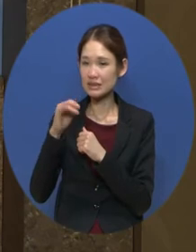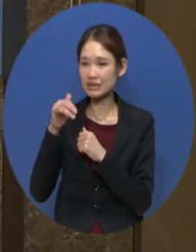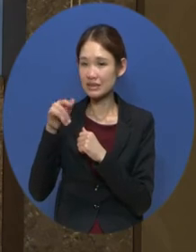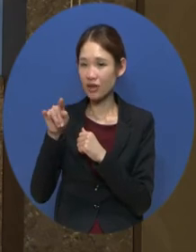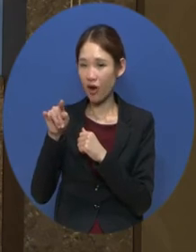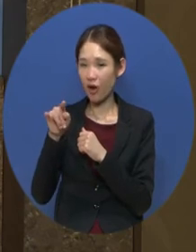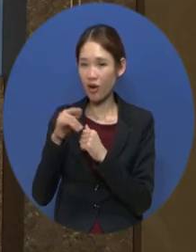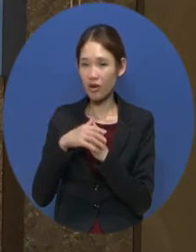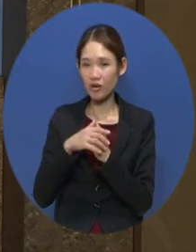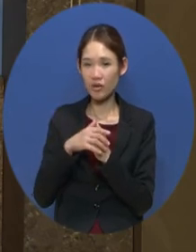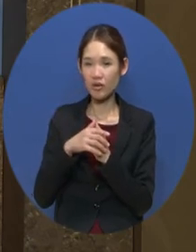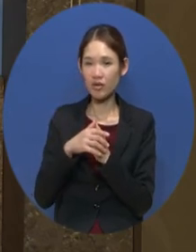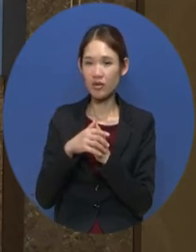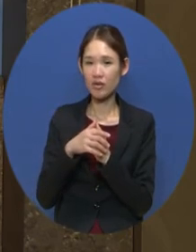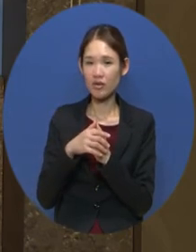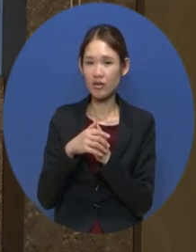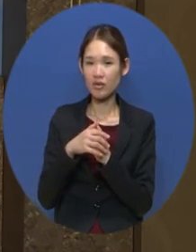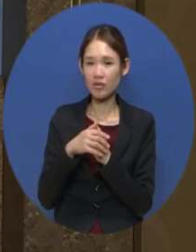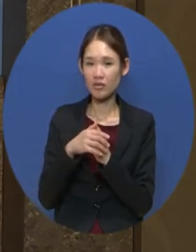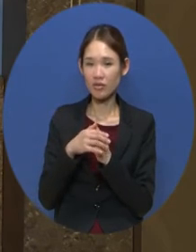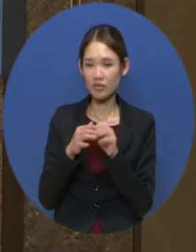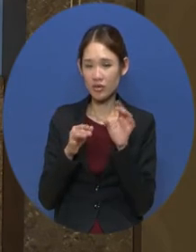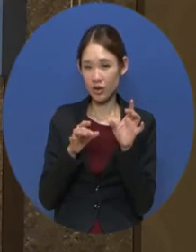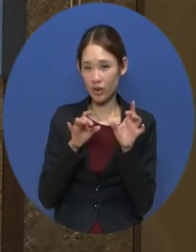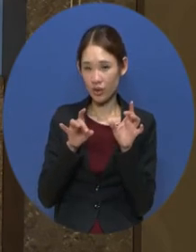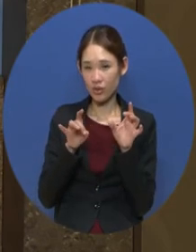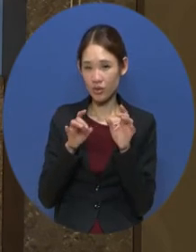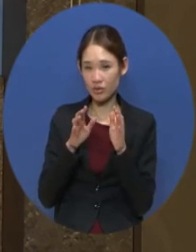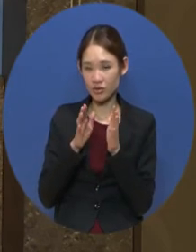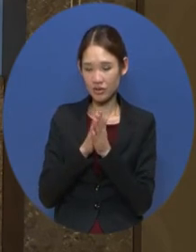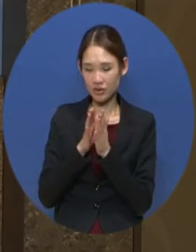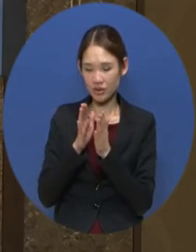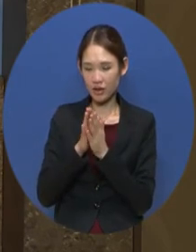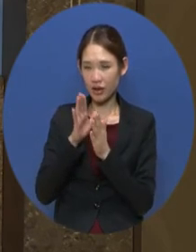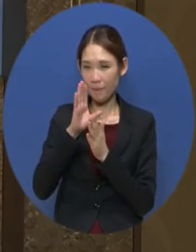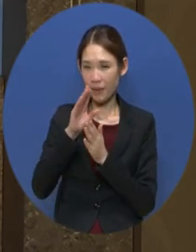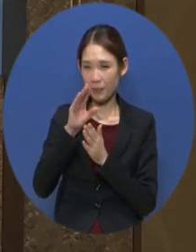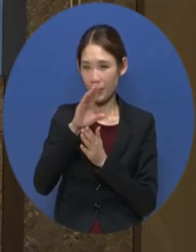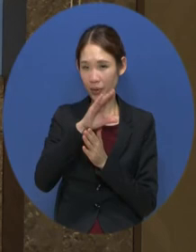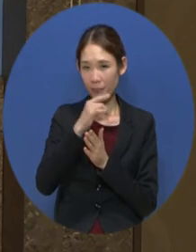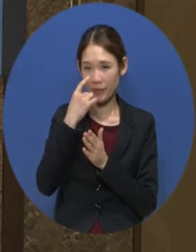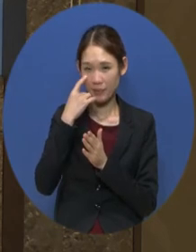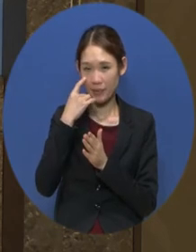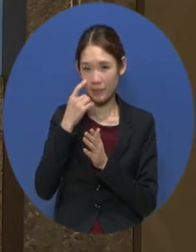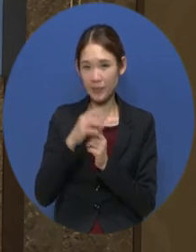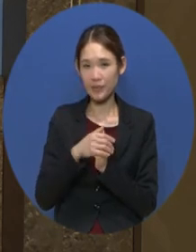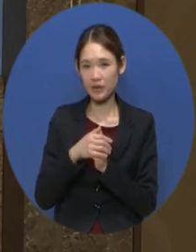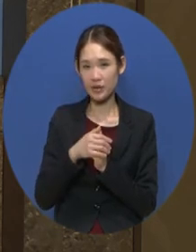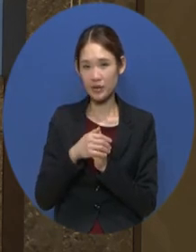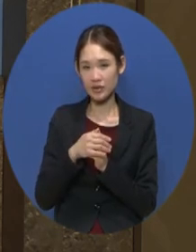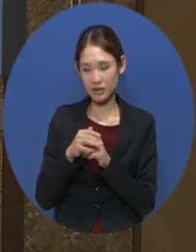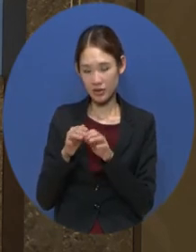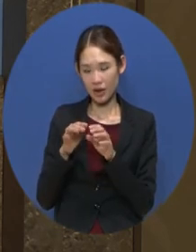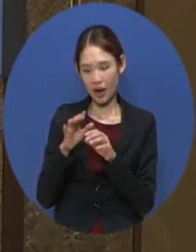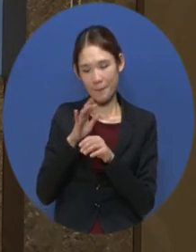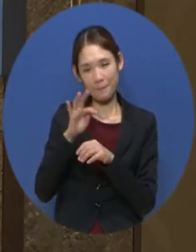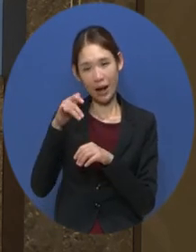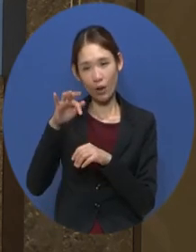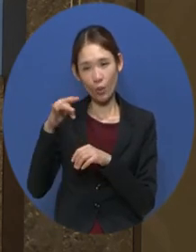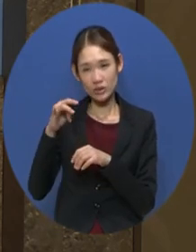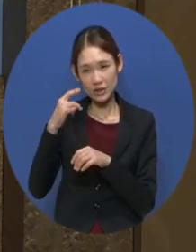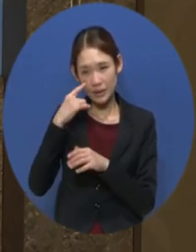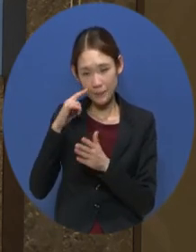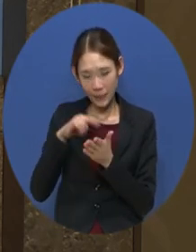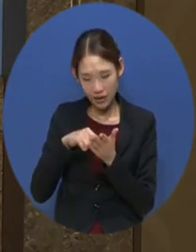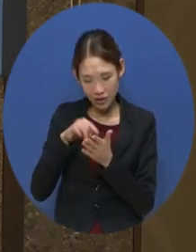스티커예요. 큐빅 스티커. 스티커를 여기다가 붙여놓으면은 감각적으로, 촉각적으로 옆에 예, 아, 있다. 이거,